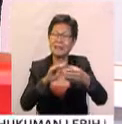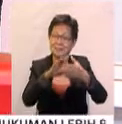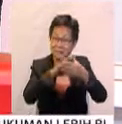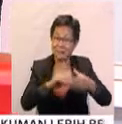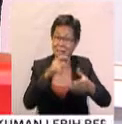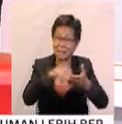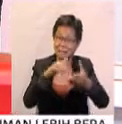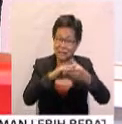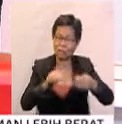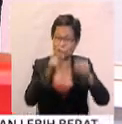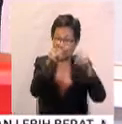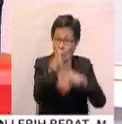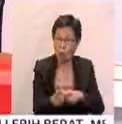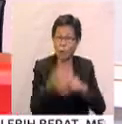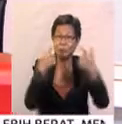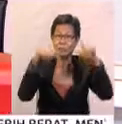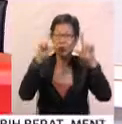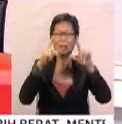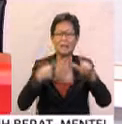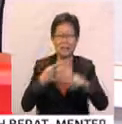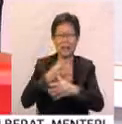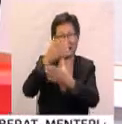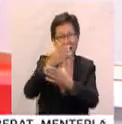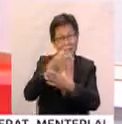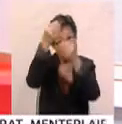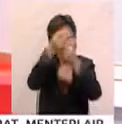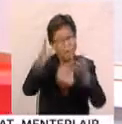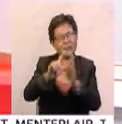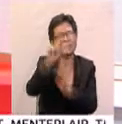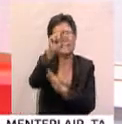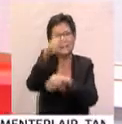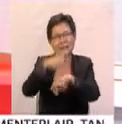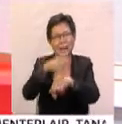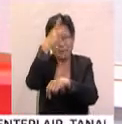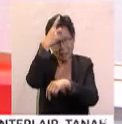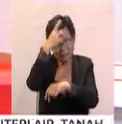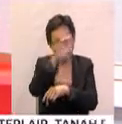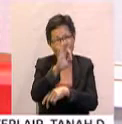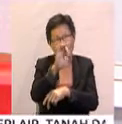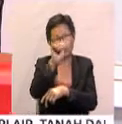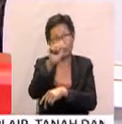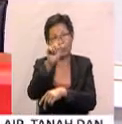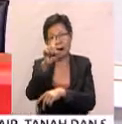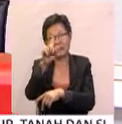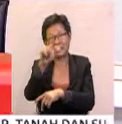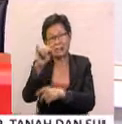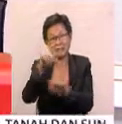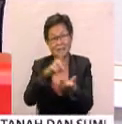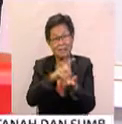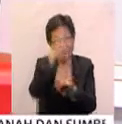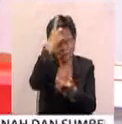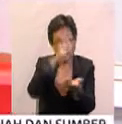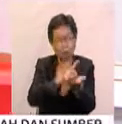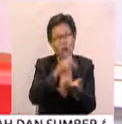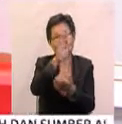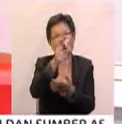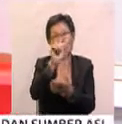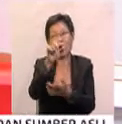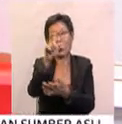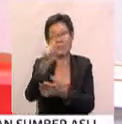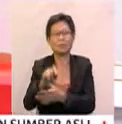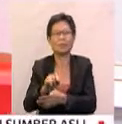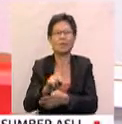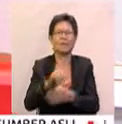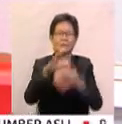seorang selebriti yang kami bakal kongsikan sebentar nanti, iaitu Dato' Dr. Fazli Yaakob. Juga kami bawakan kisah